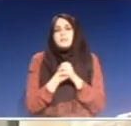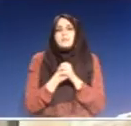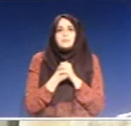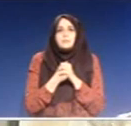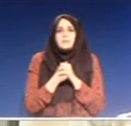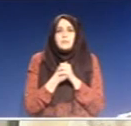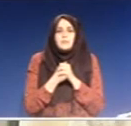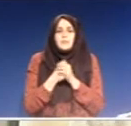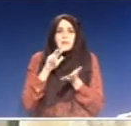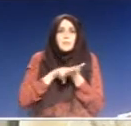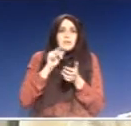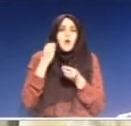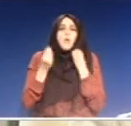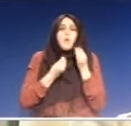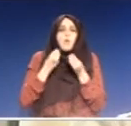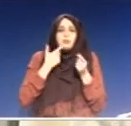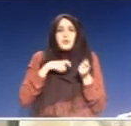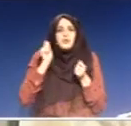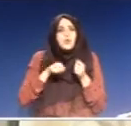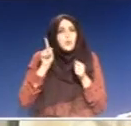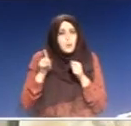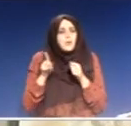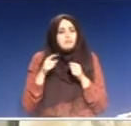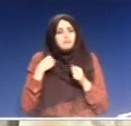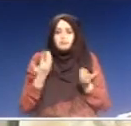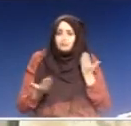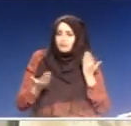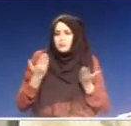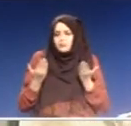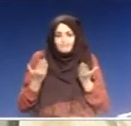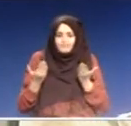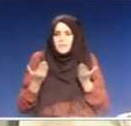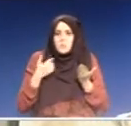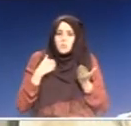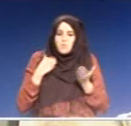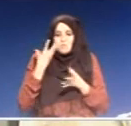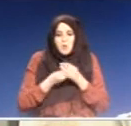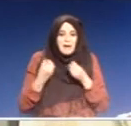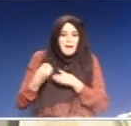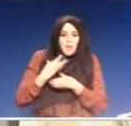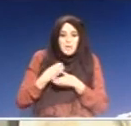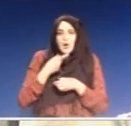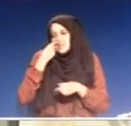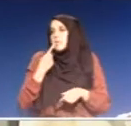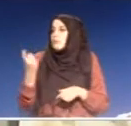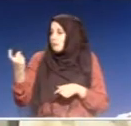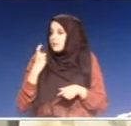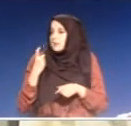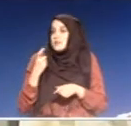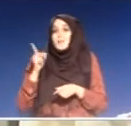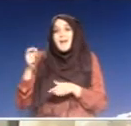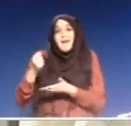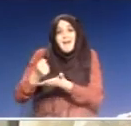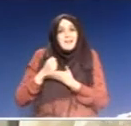تلقاء القاضي، وله سلطة تقديرية، لأن الخبراء هم